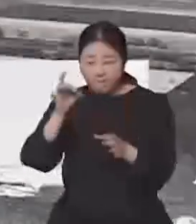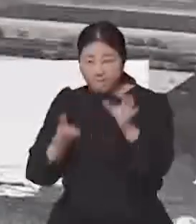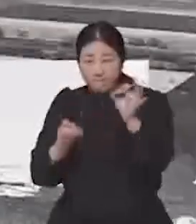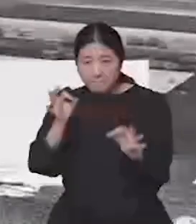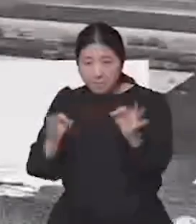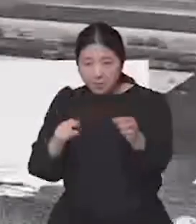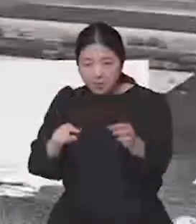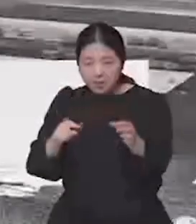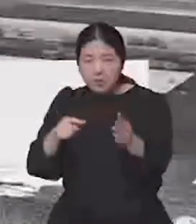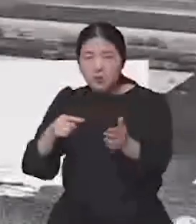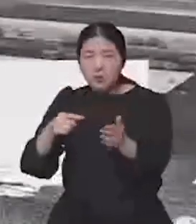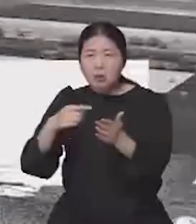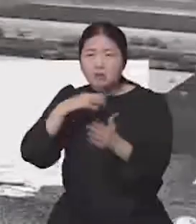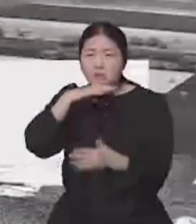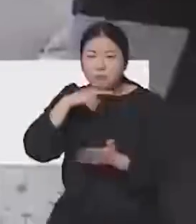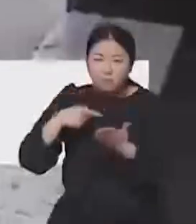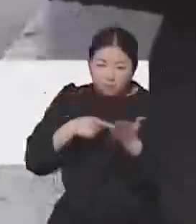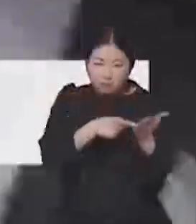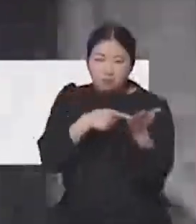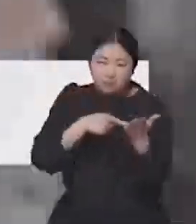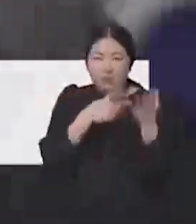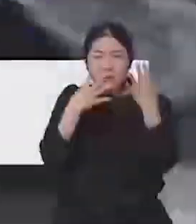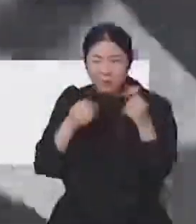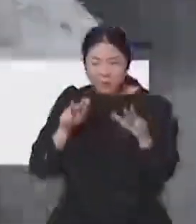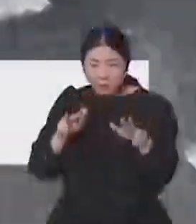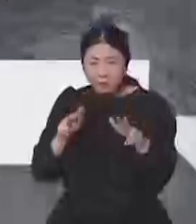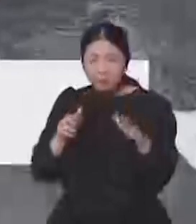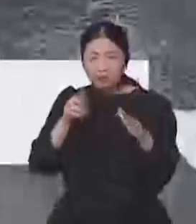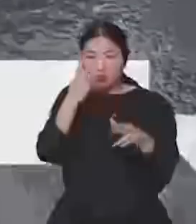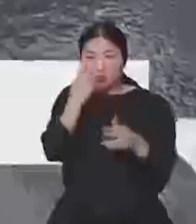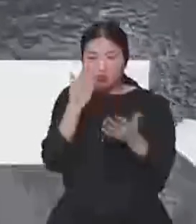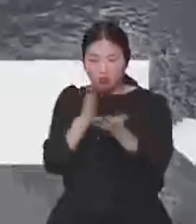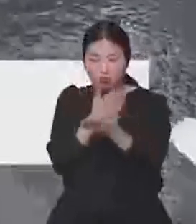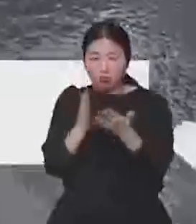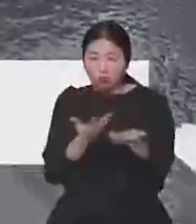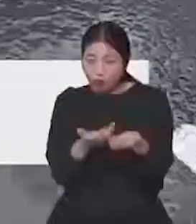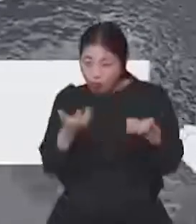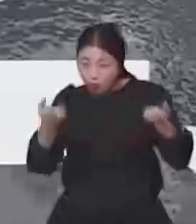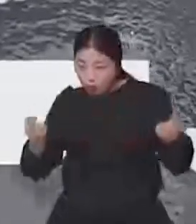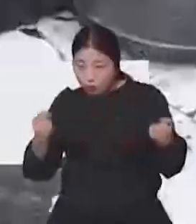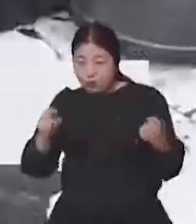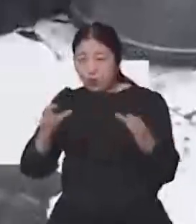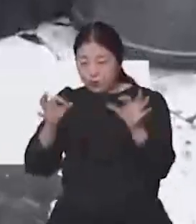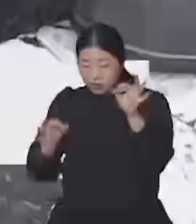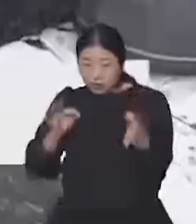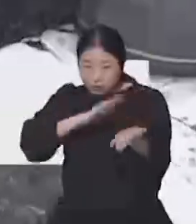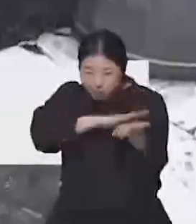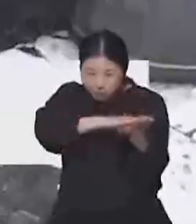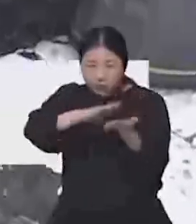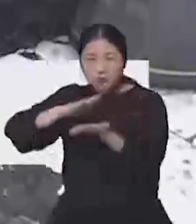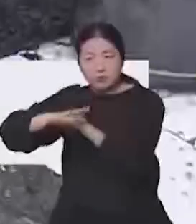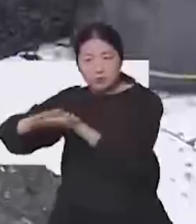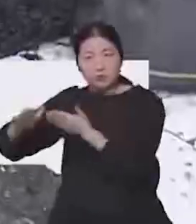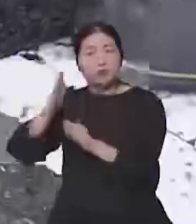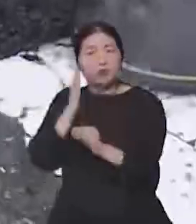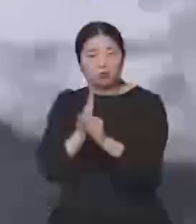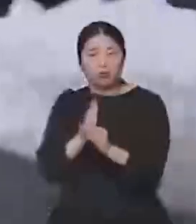보수 민원이 많이 들어와가지고 현재 작업반 두 개소를 이용해서 포트홀 보수 중에